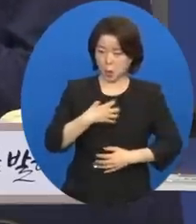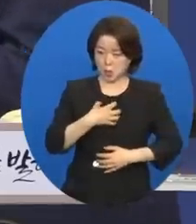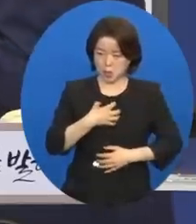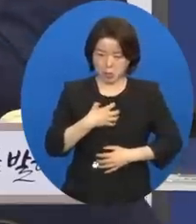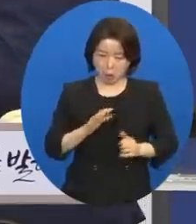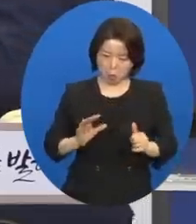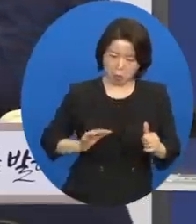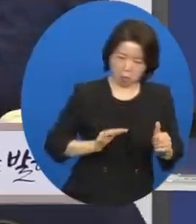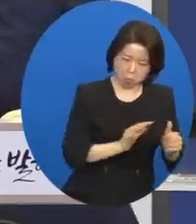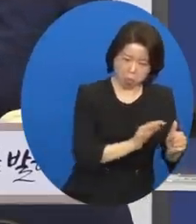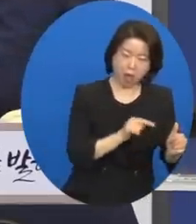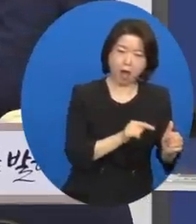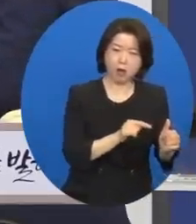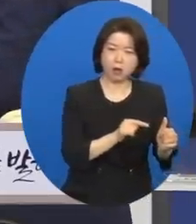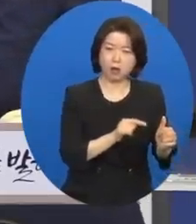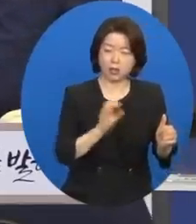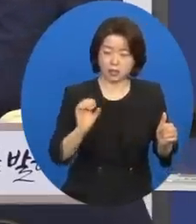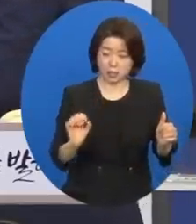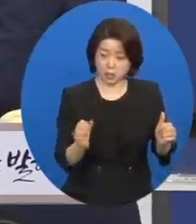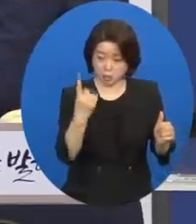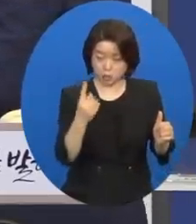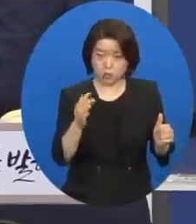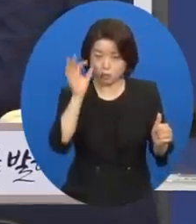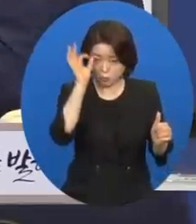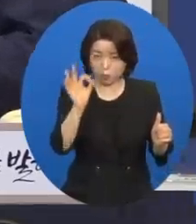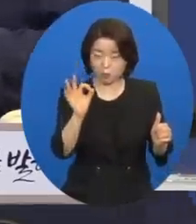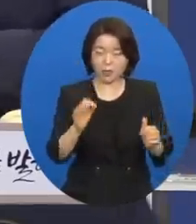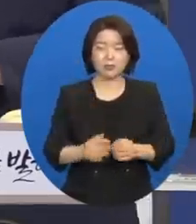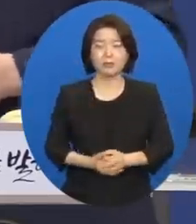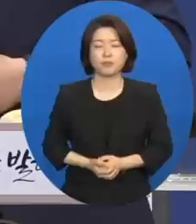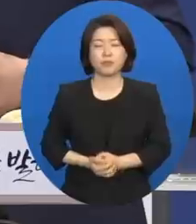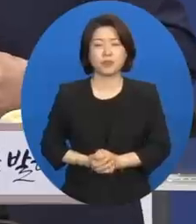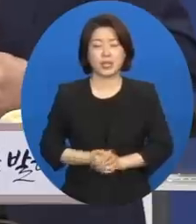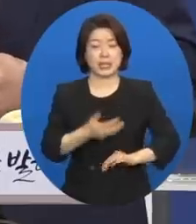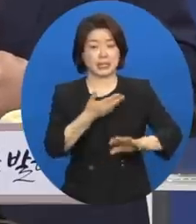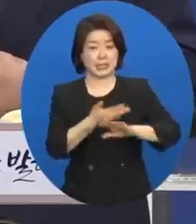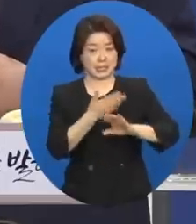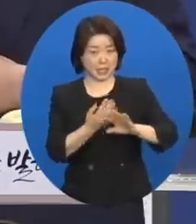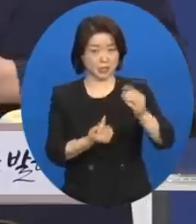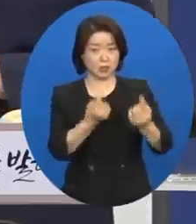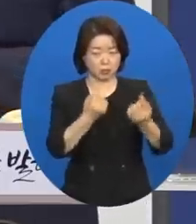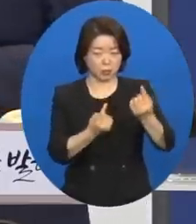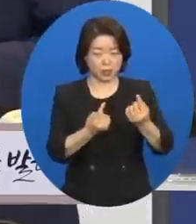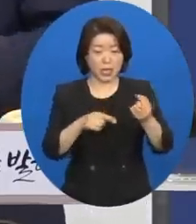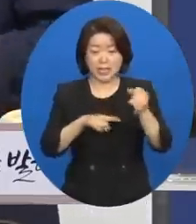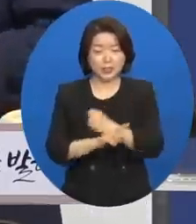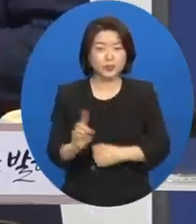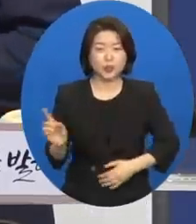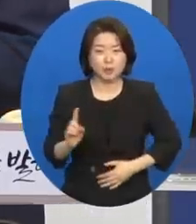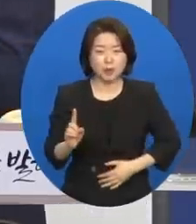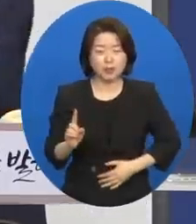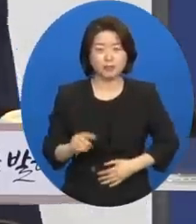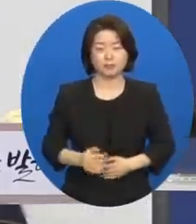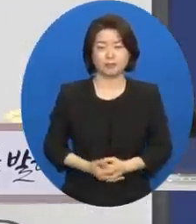아주 위기의 원인을 이렇게 살펴보면 다른 것보다는 그 원인은 다른 게